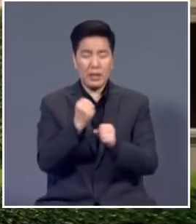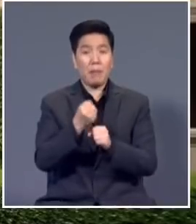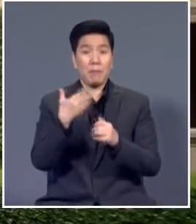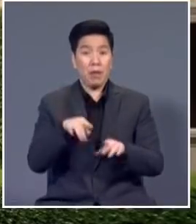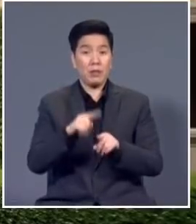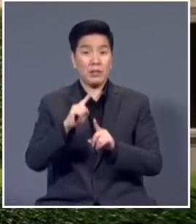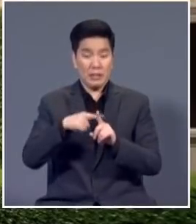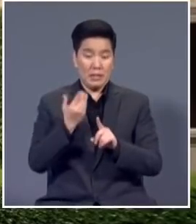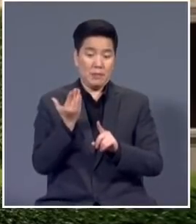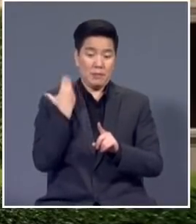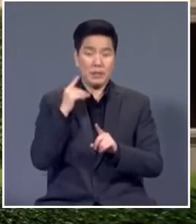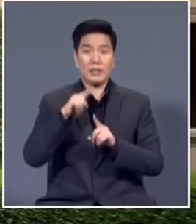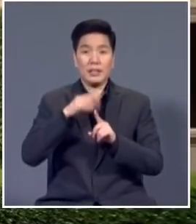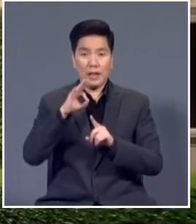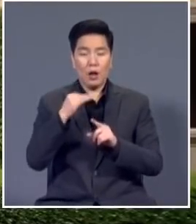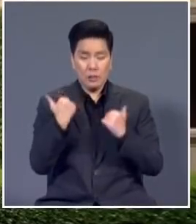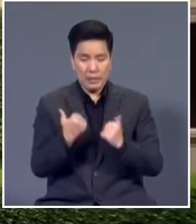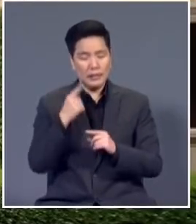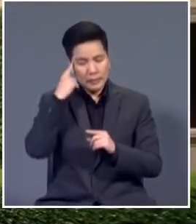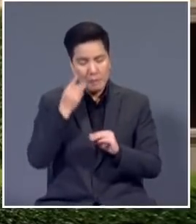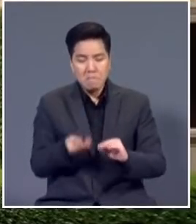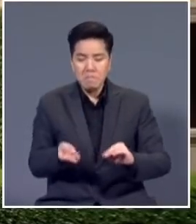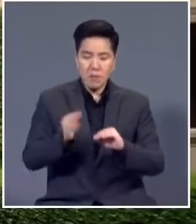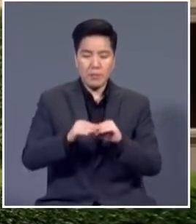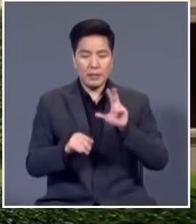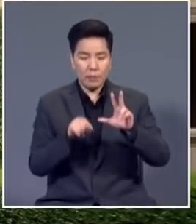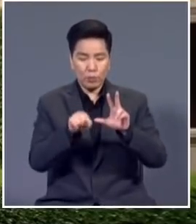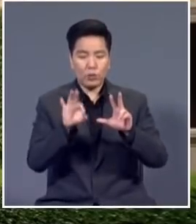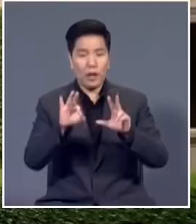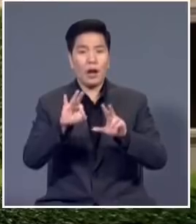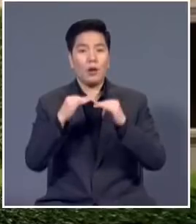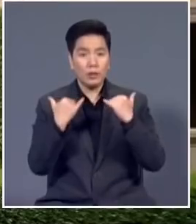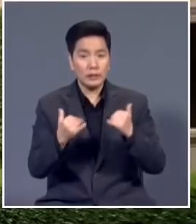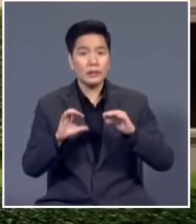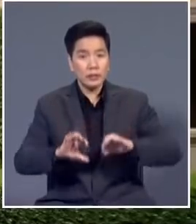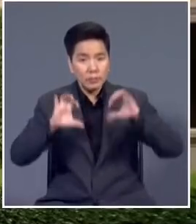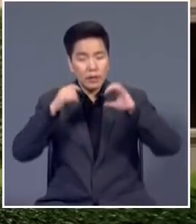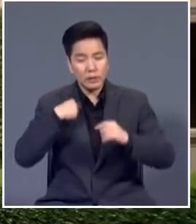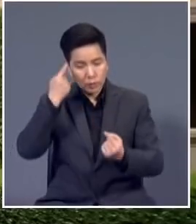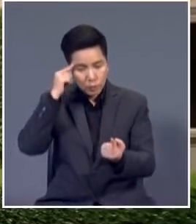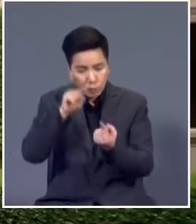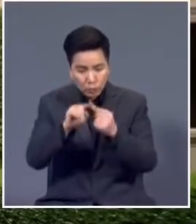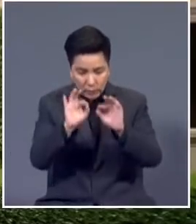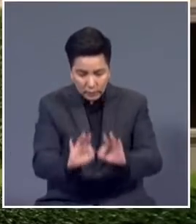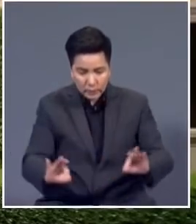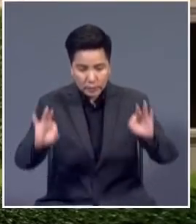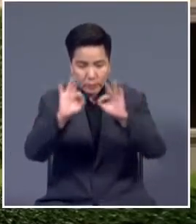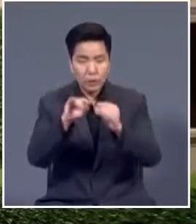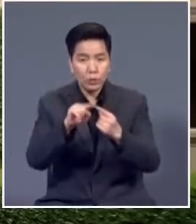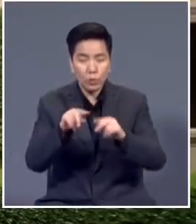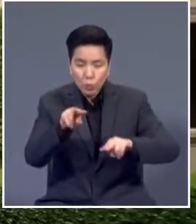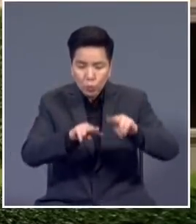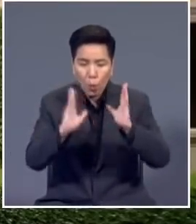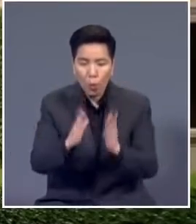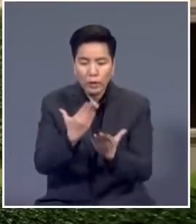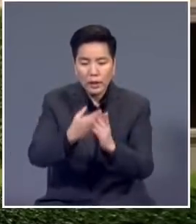เป็น 103.9 ในเดือนธันวาคมที่ผ่านมาด้วยอย่างไรก็ตามนะครับรัฐบาลก็ยังให้ความสำคัญกับมาตรการการดูแลผู้มีรายได้